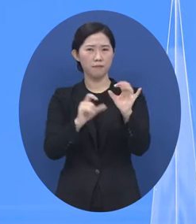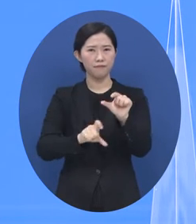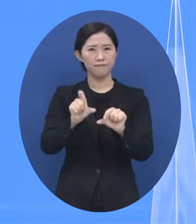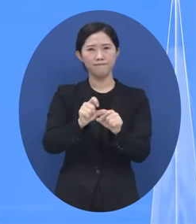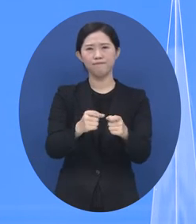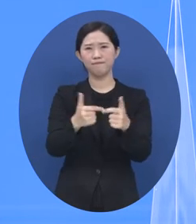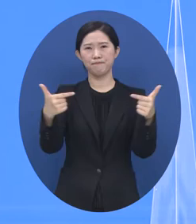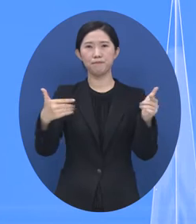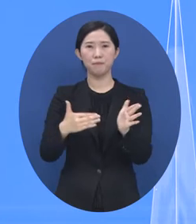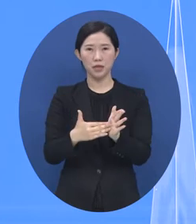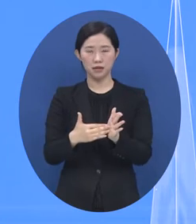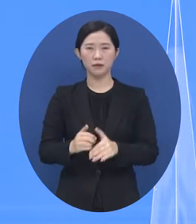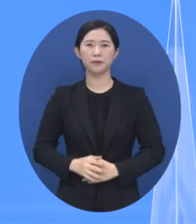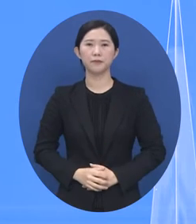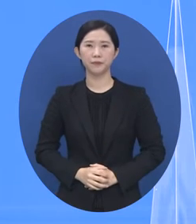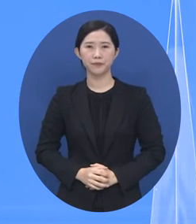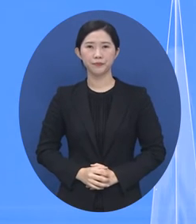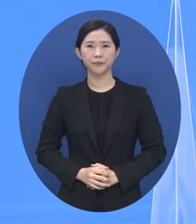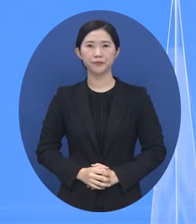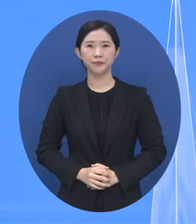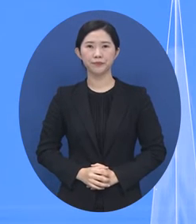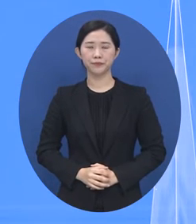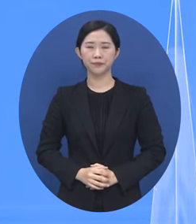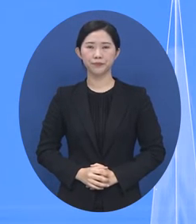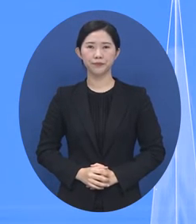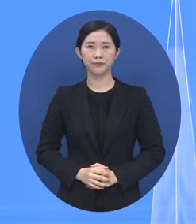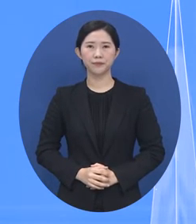23.8% 증가 경향을 보였습니다.